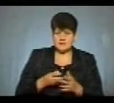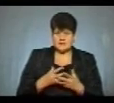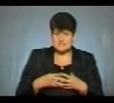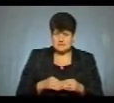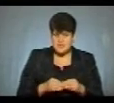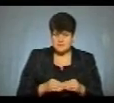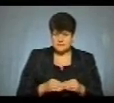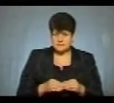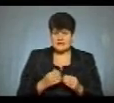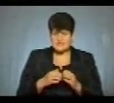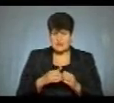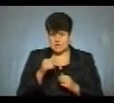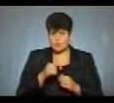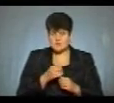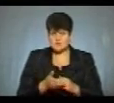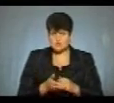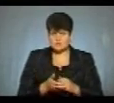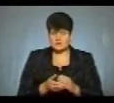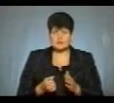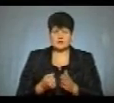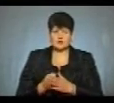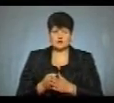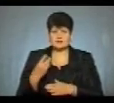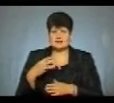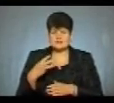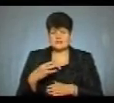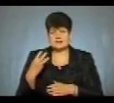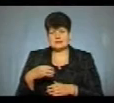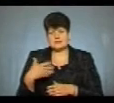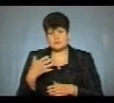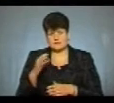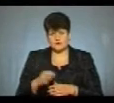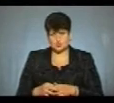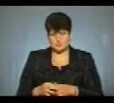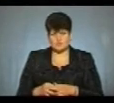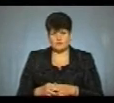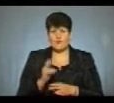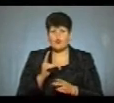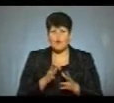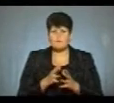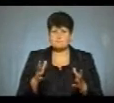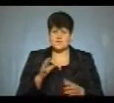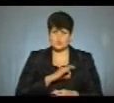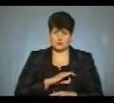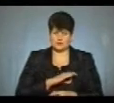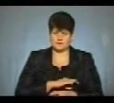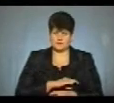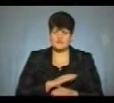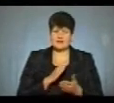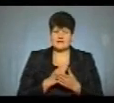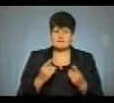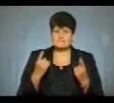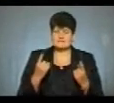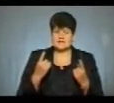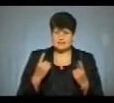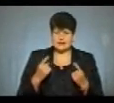доходу середньомісячного і до 30-35%, кого більший дохід. Тобто є